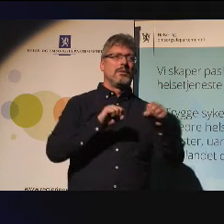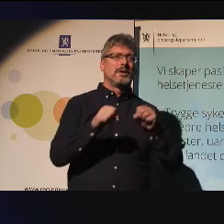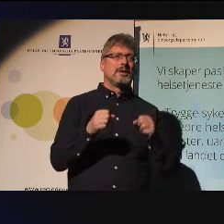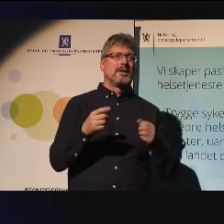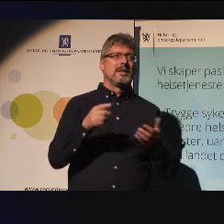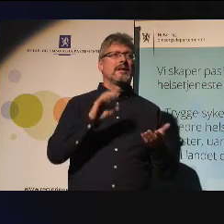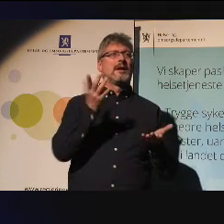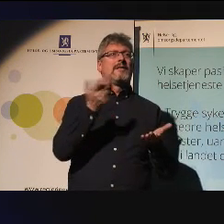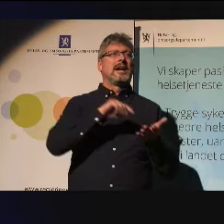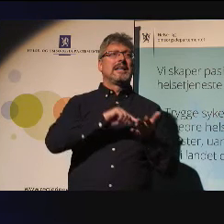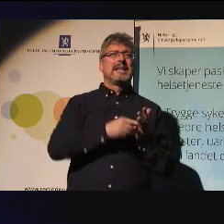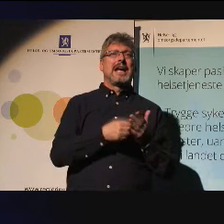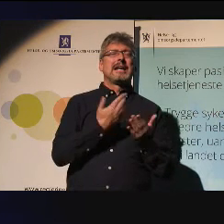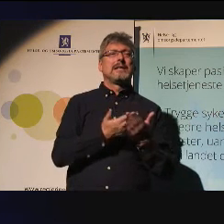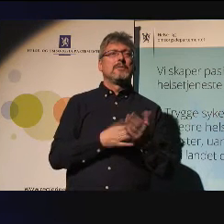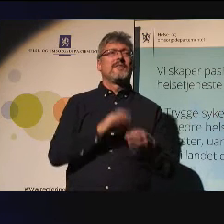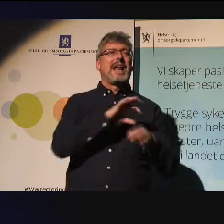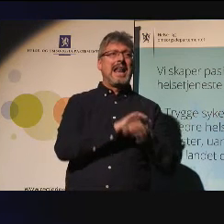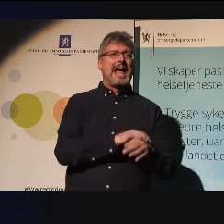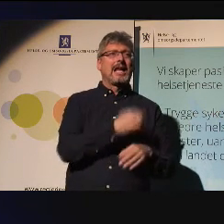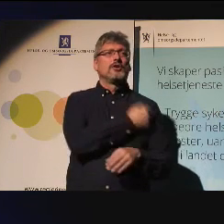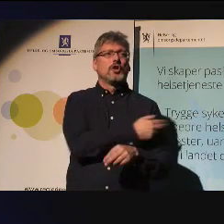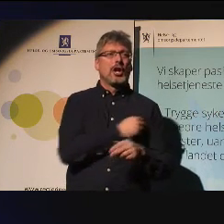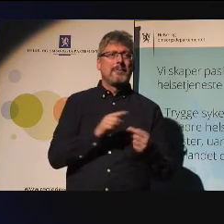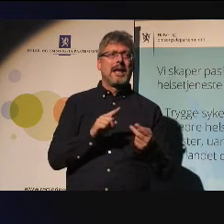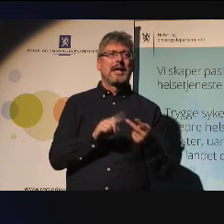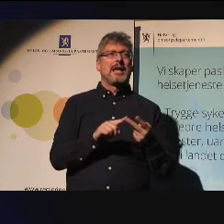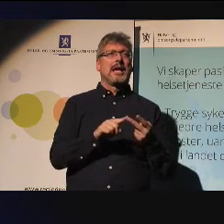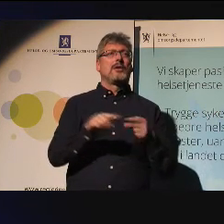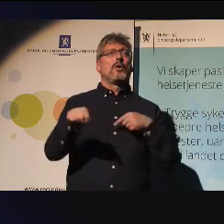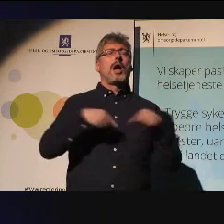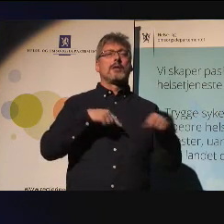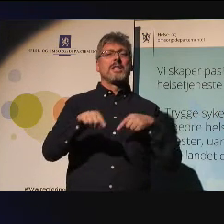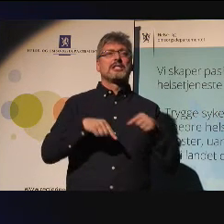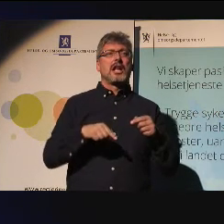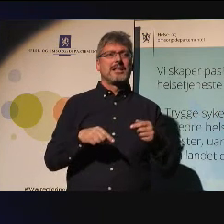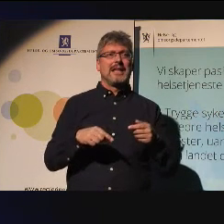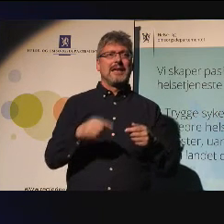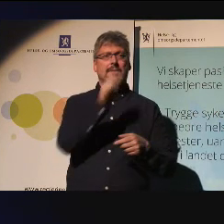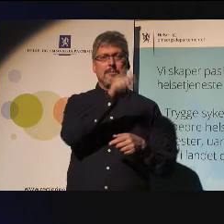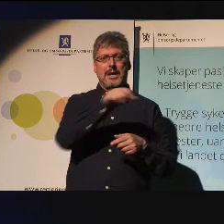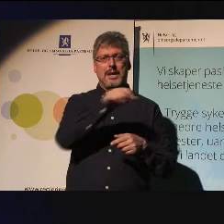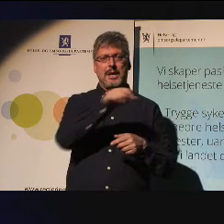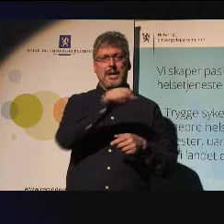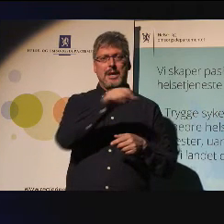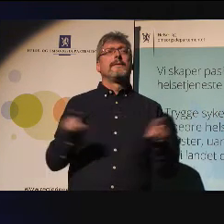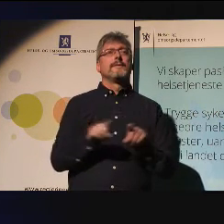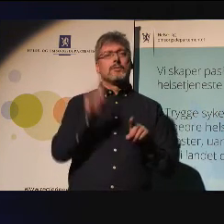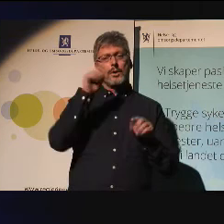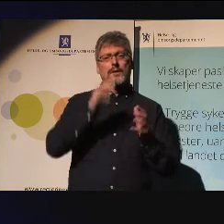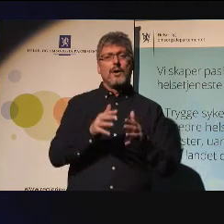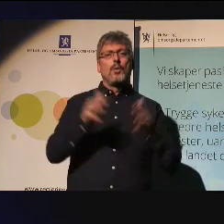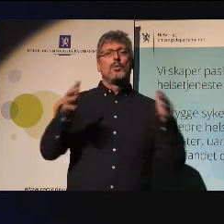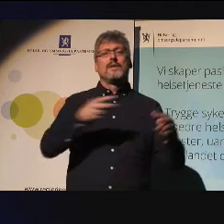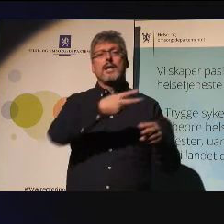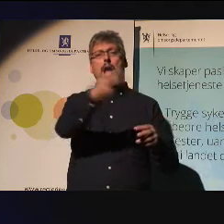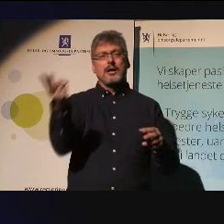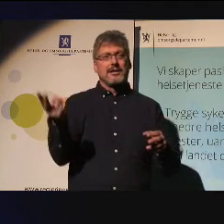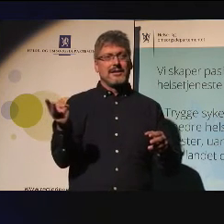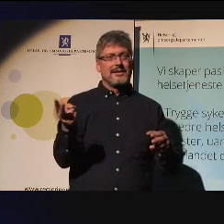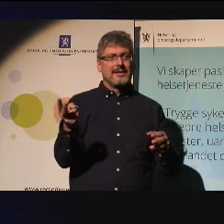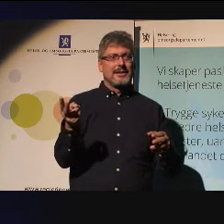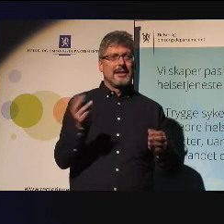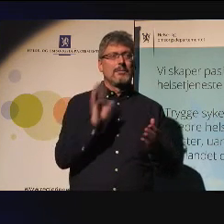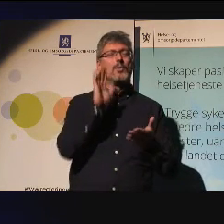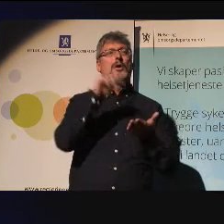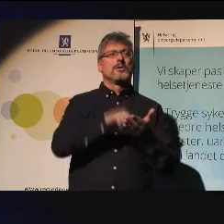i teamet skal være lege, sykepleier og administrativt personell. Så kan det utvides med andre fagfolk med utgangspunkt